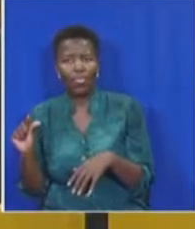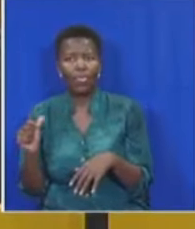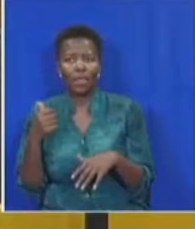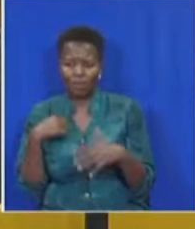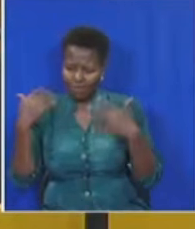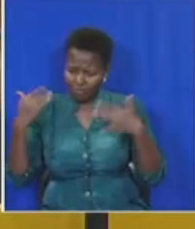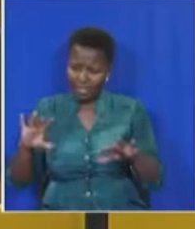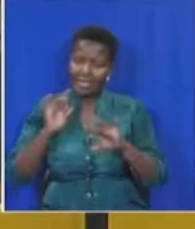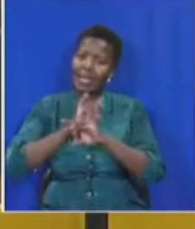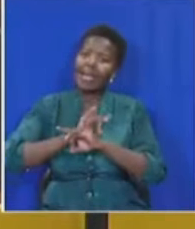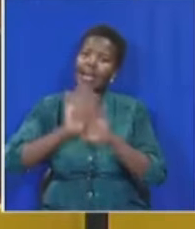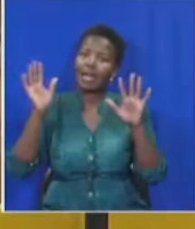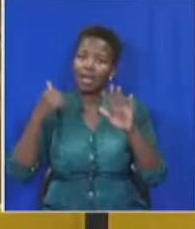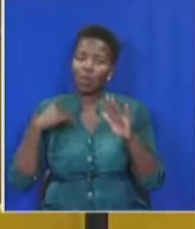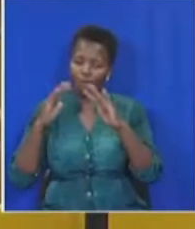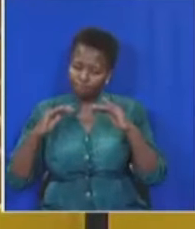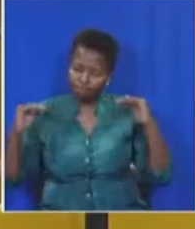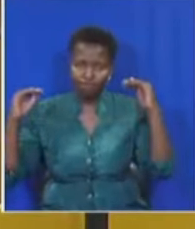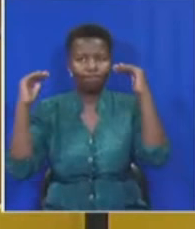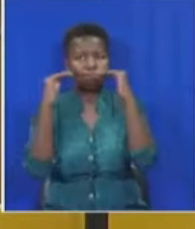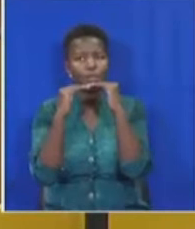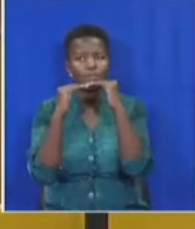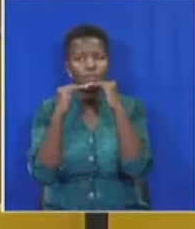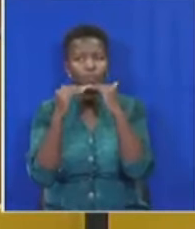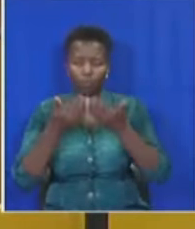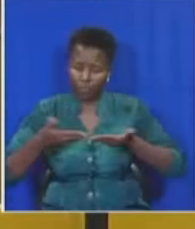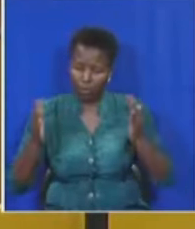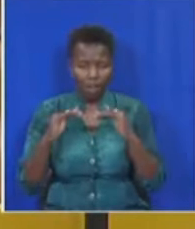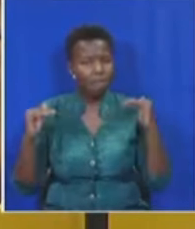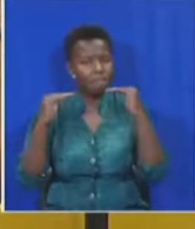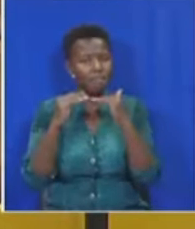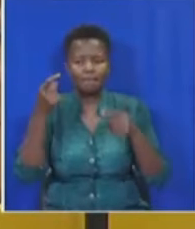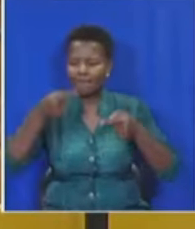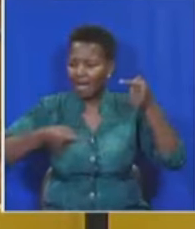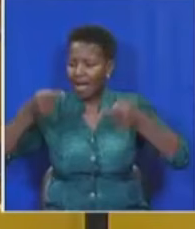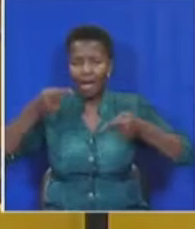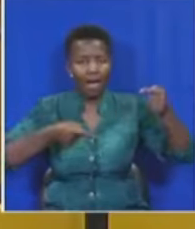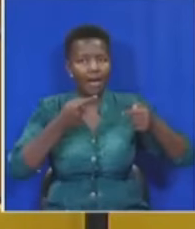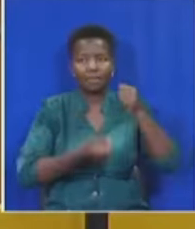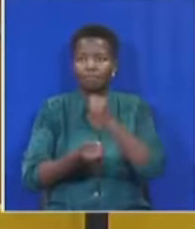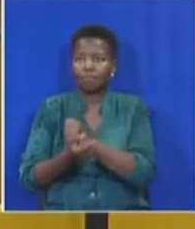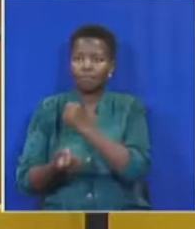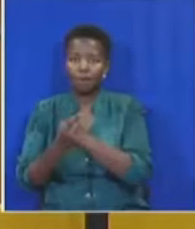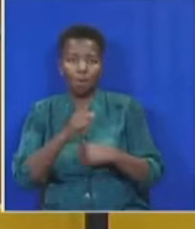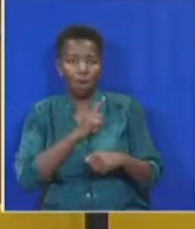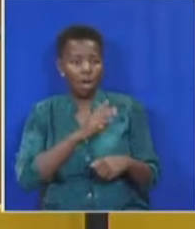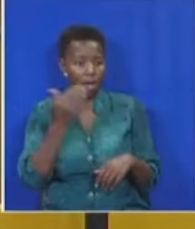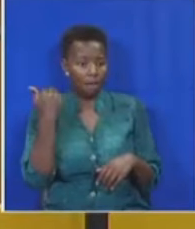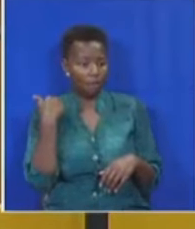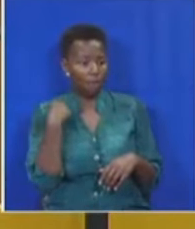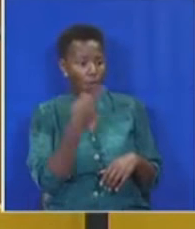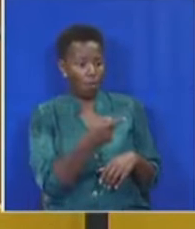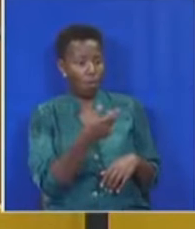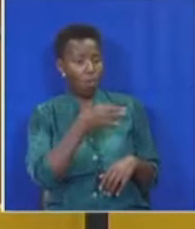kubi ngoba aba bebencela umbele omkhulu bayahlupheka namhlanje kuyalingana mandidlule